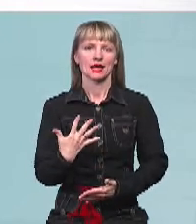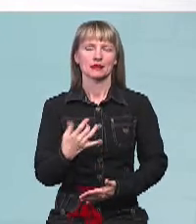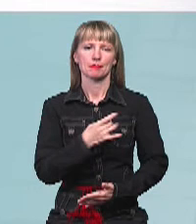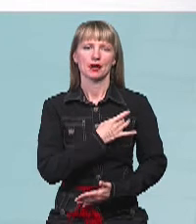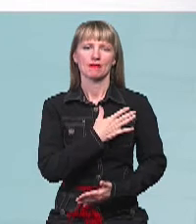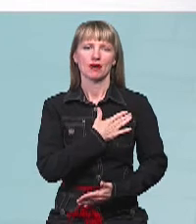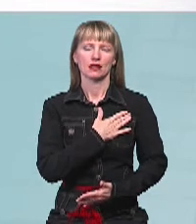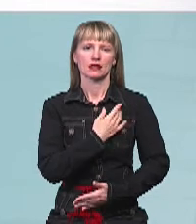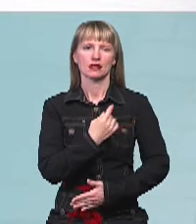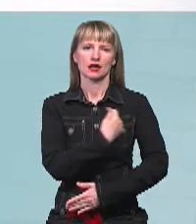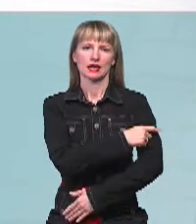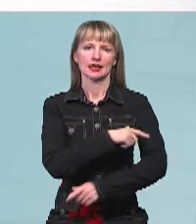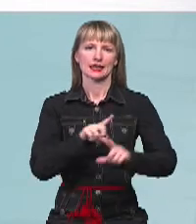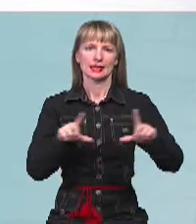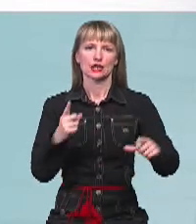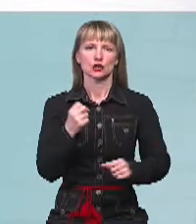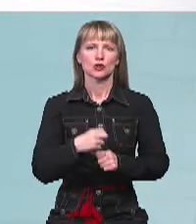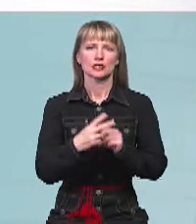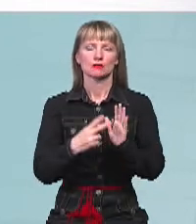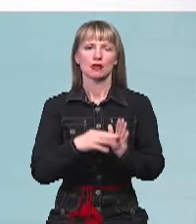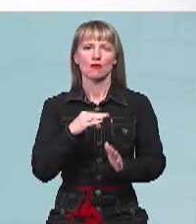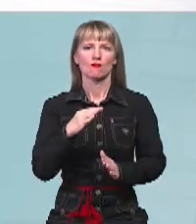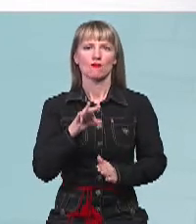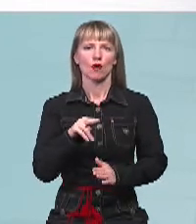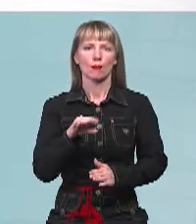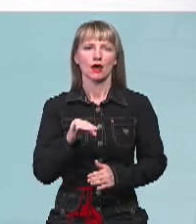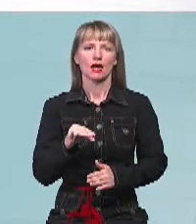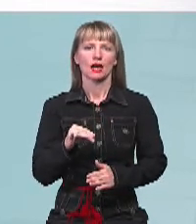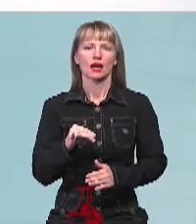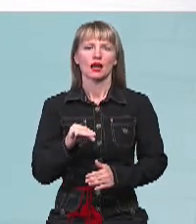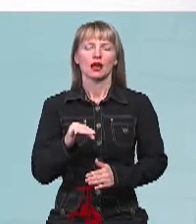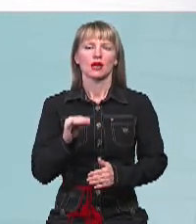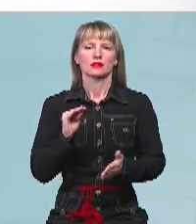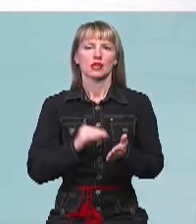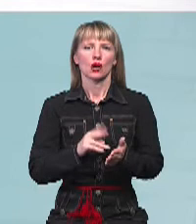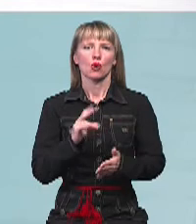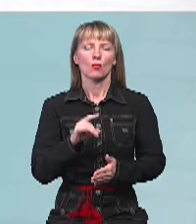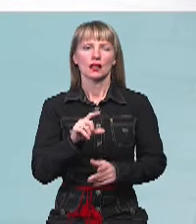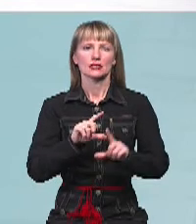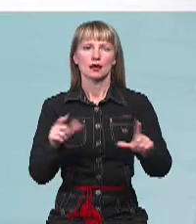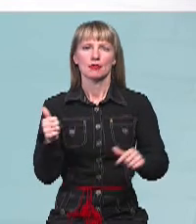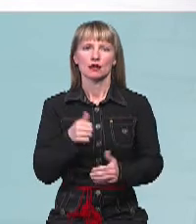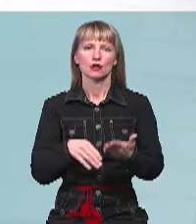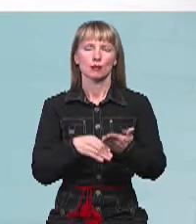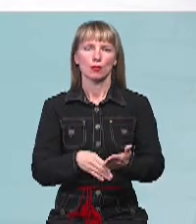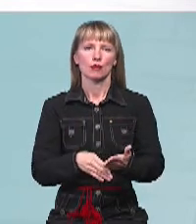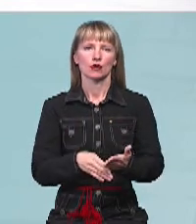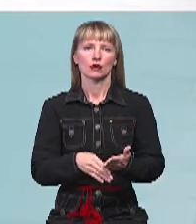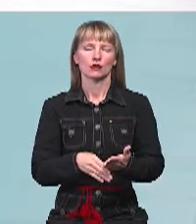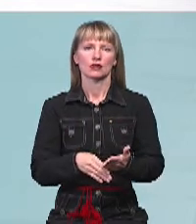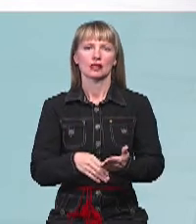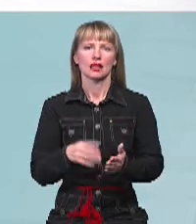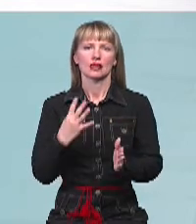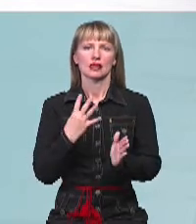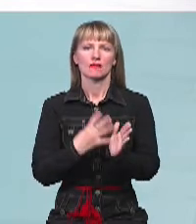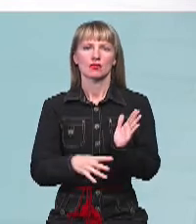приватні клініки, 117 – ФОПи. З наявних в країні комунальних закладів первинної допомоги